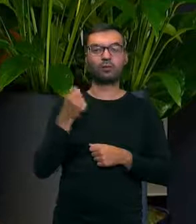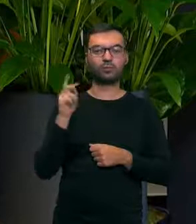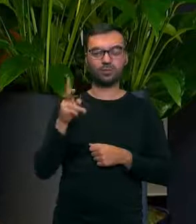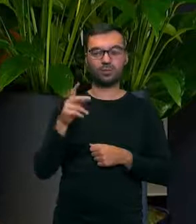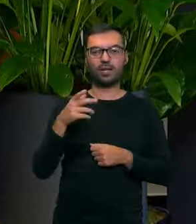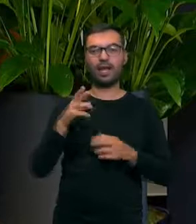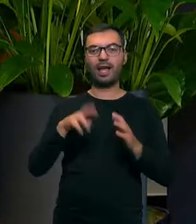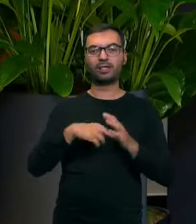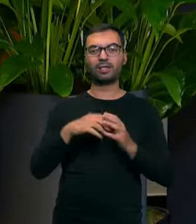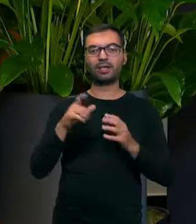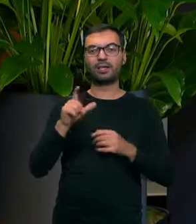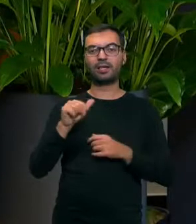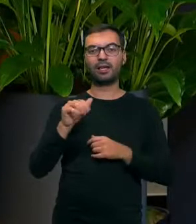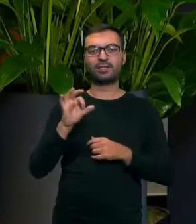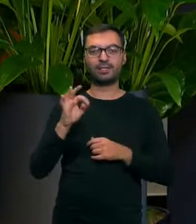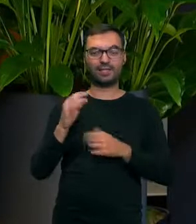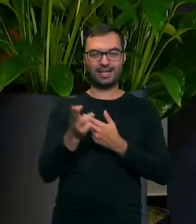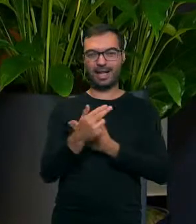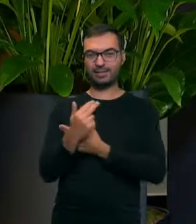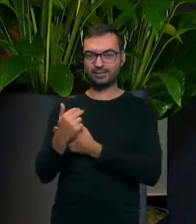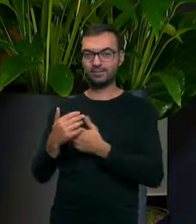castingu.